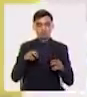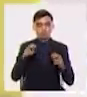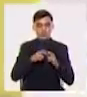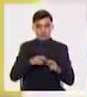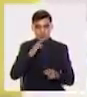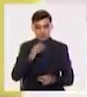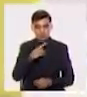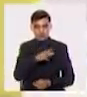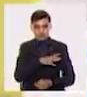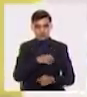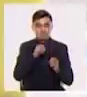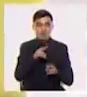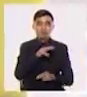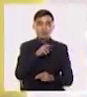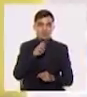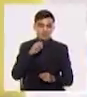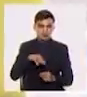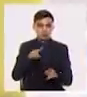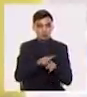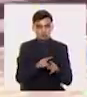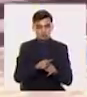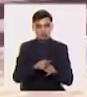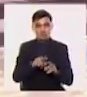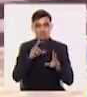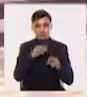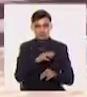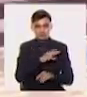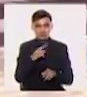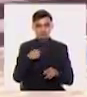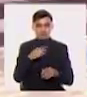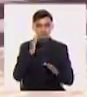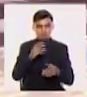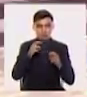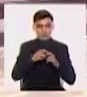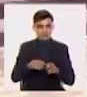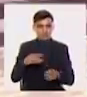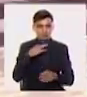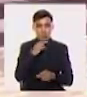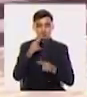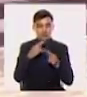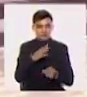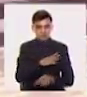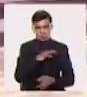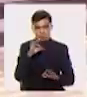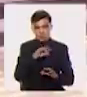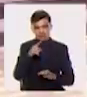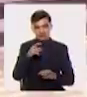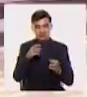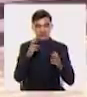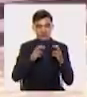Хубайдулиннің де шағымы аяқсыз қалмайтындығын айтып сендірді инспекция. Шағымдандырғандар өте көп болды, бірақ